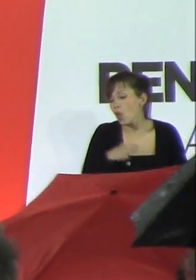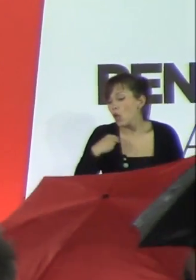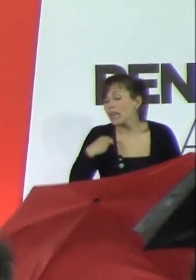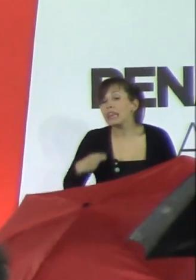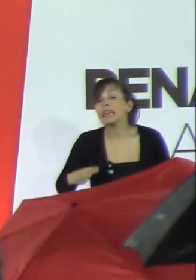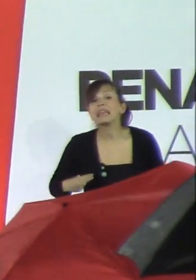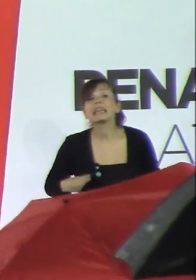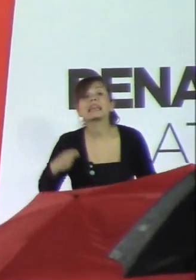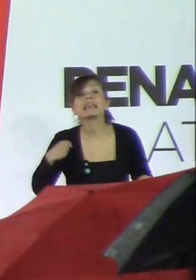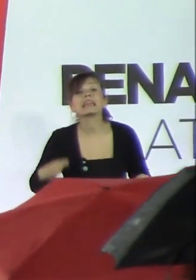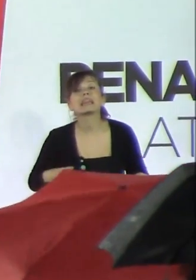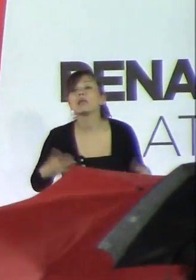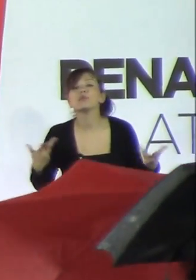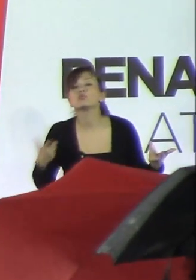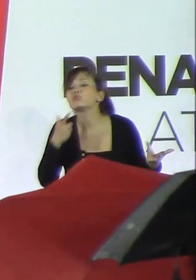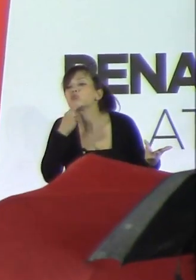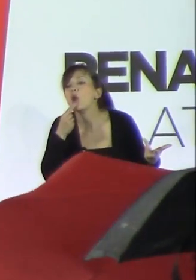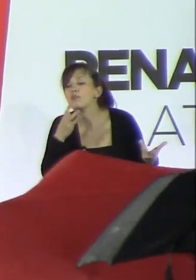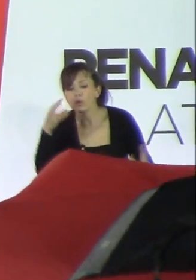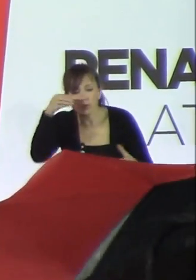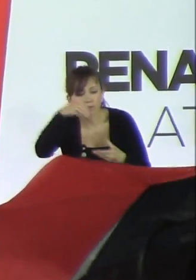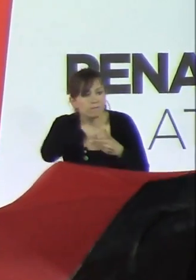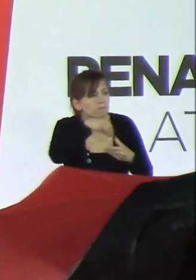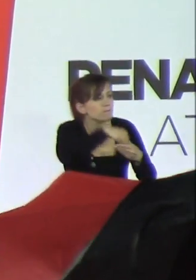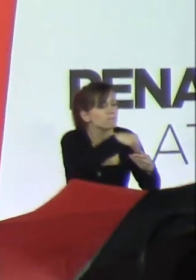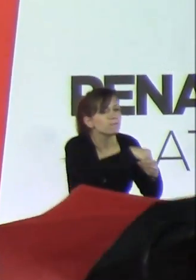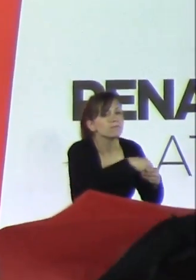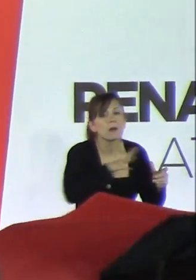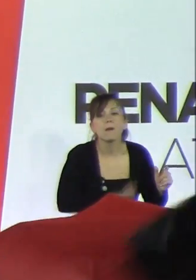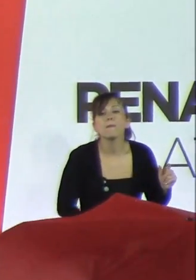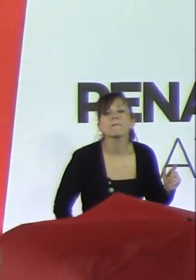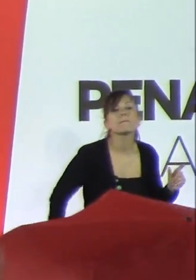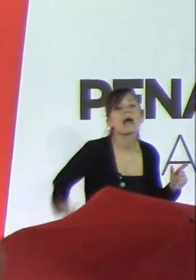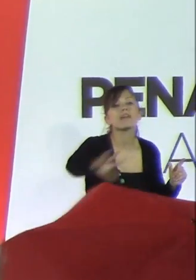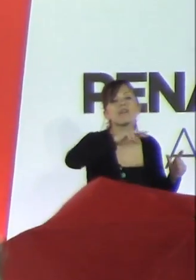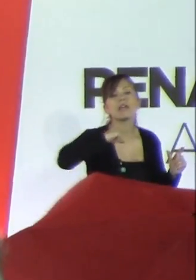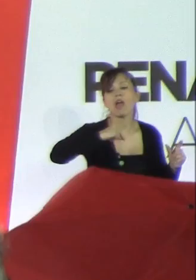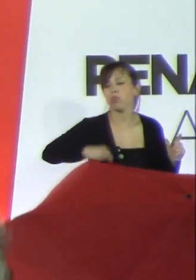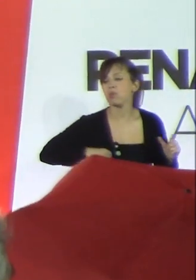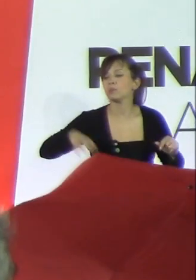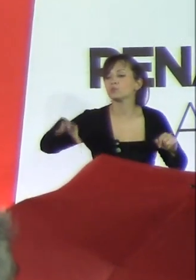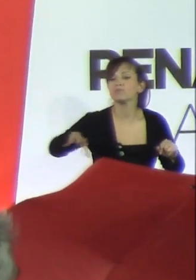πολίτη και στην καθημερινότητά του. Από τις περιφέρειες και τους δήμους.